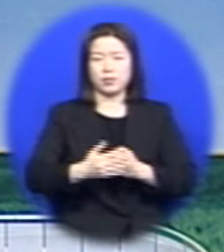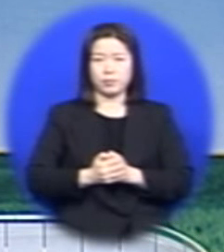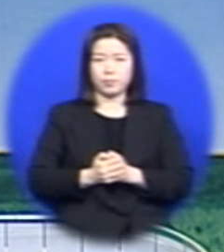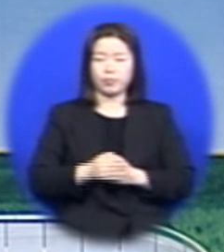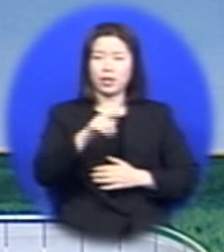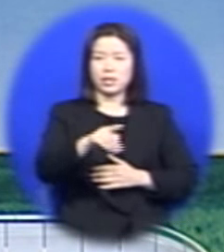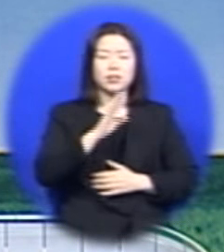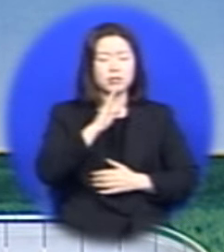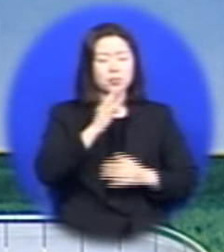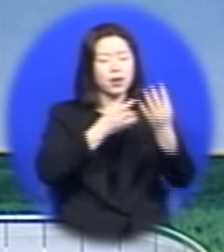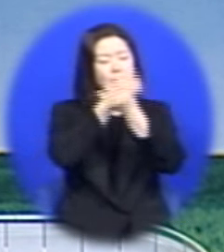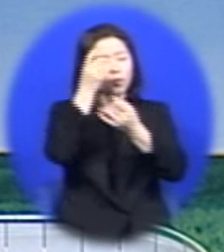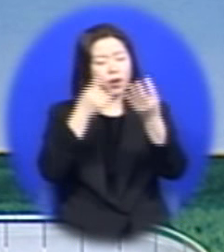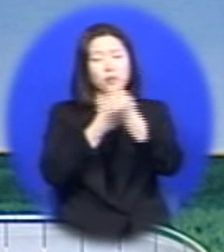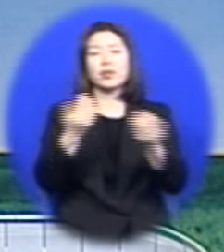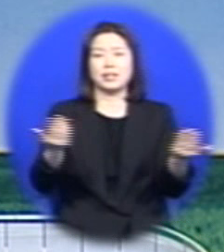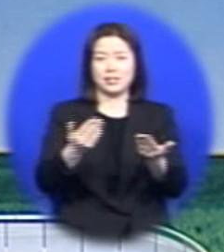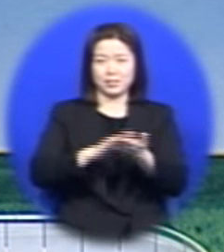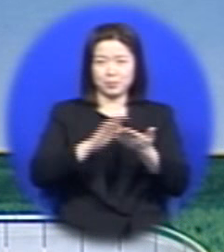이건 정말 황홀한 일이에요. 황홀한.